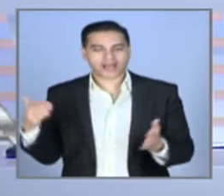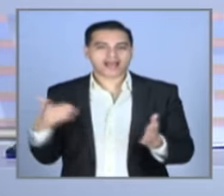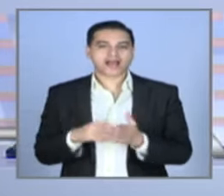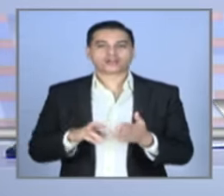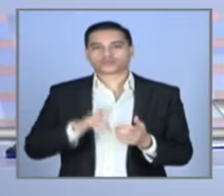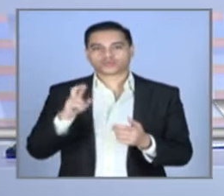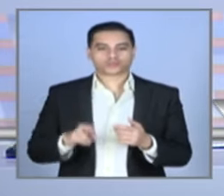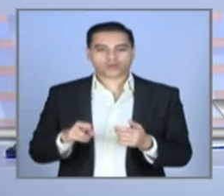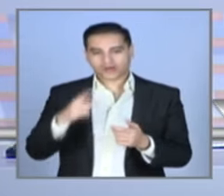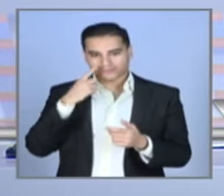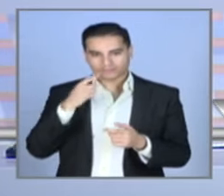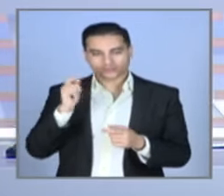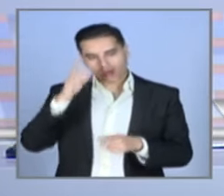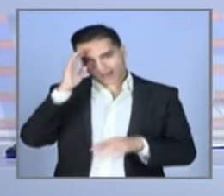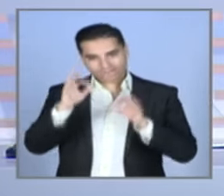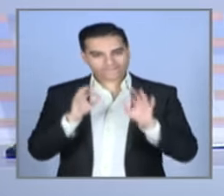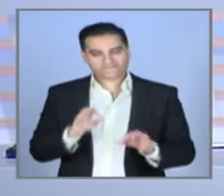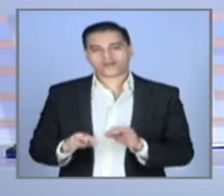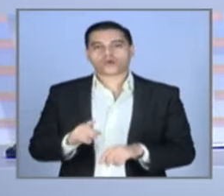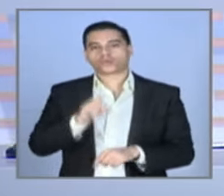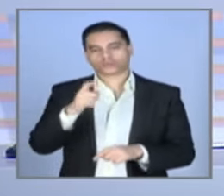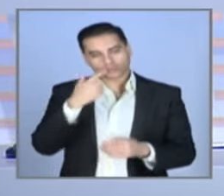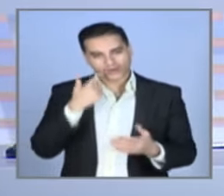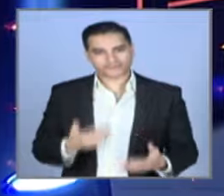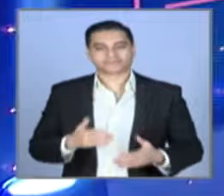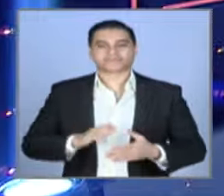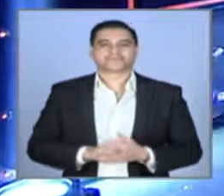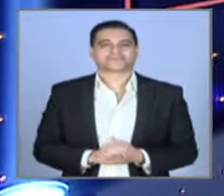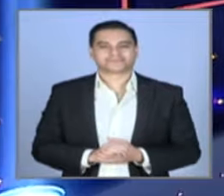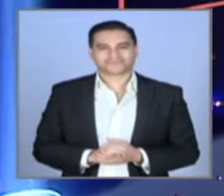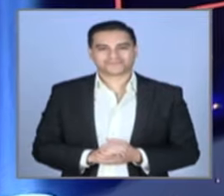آخر سؤال في الفقرة سرعة البديهة، والسؤال هو: